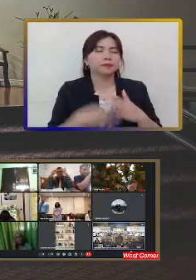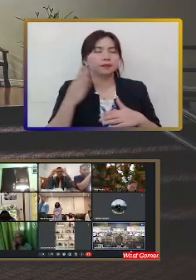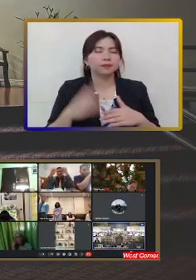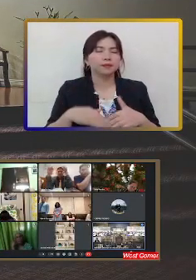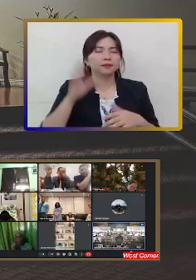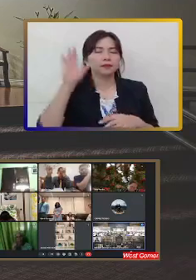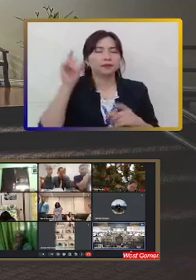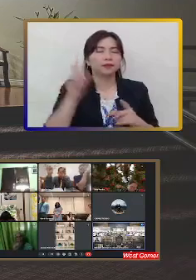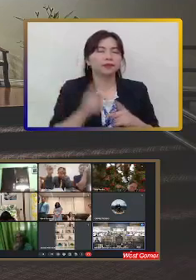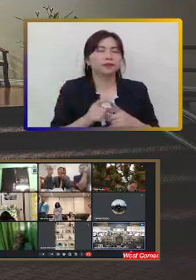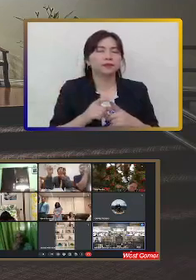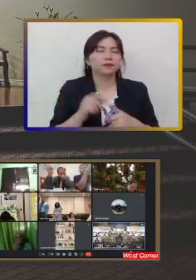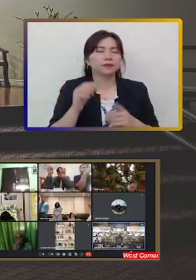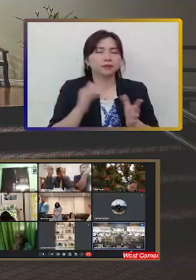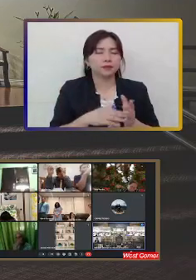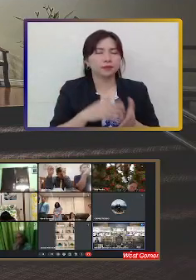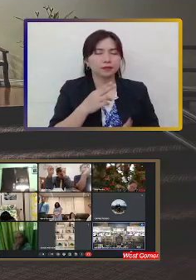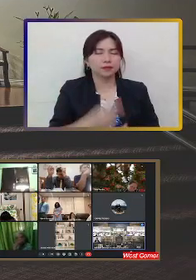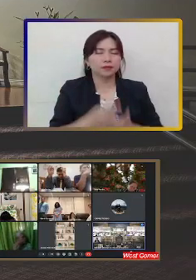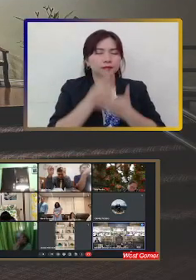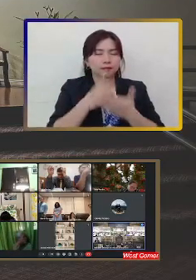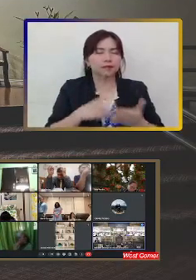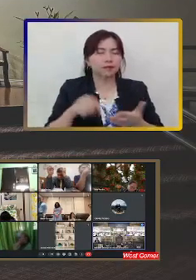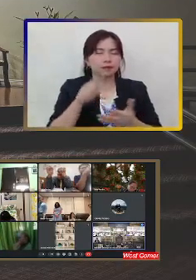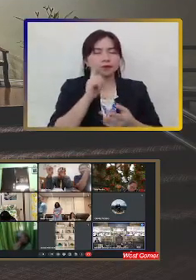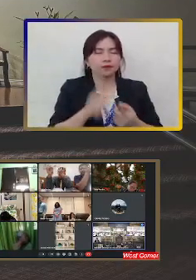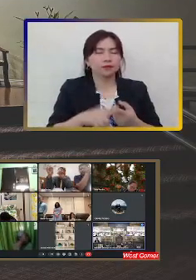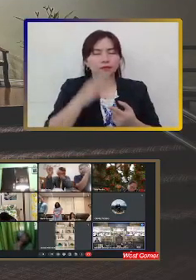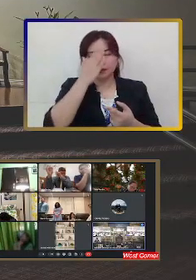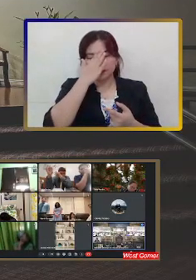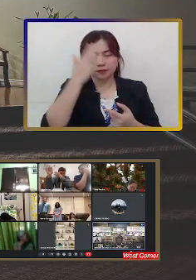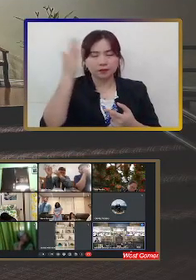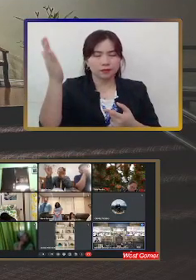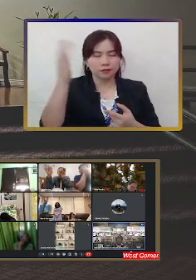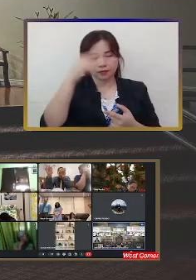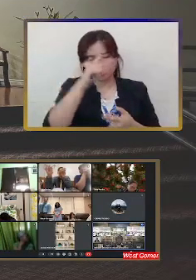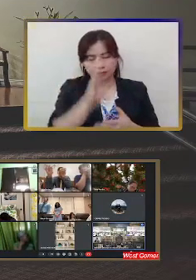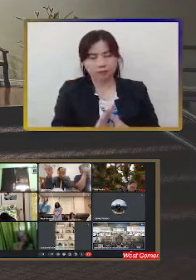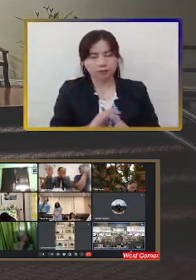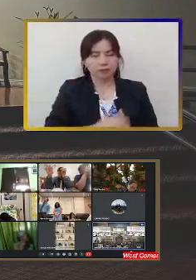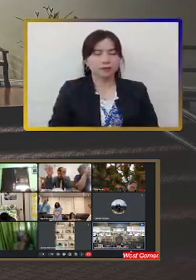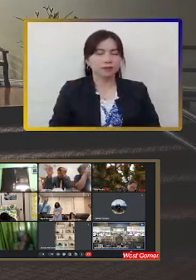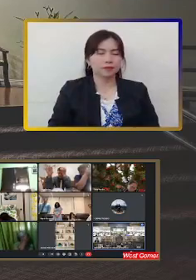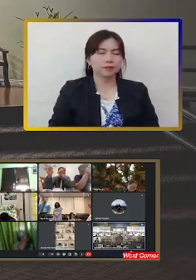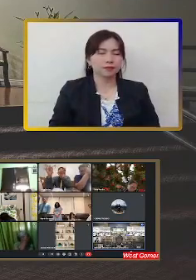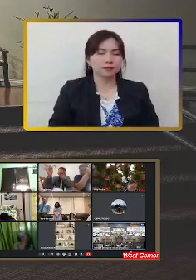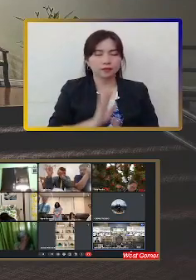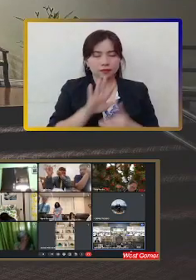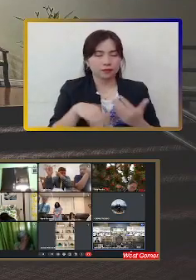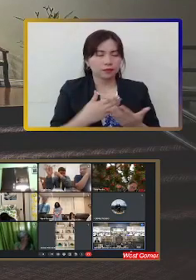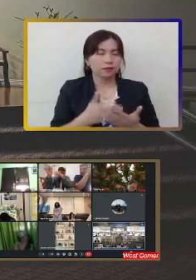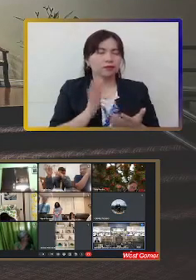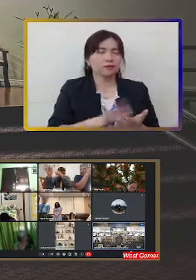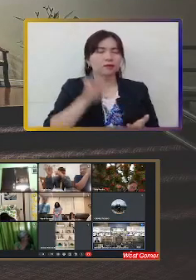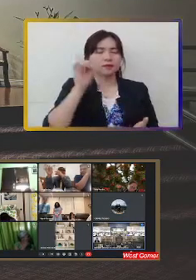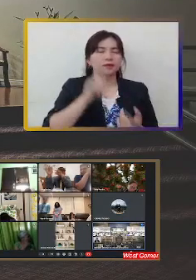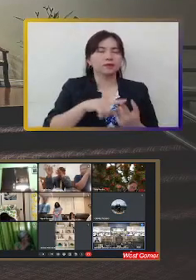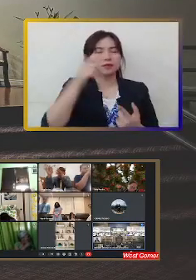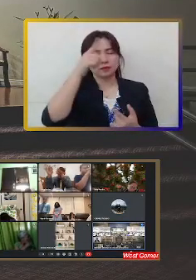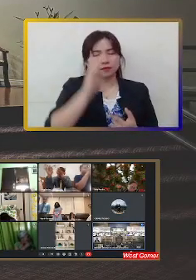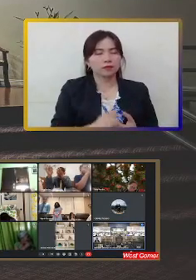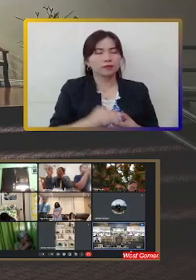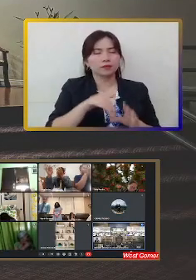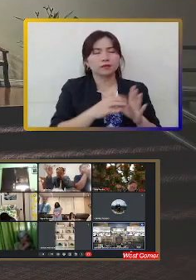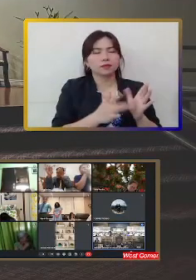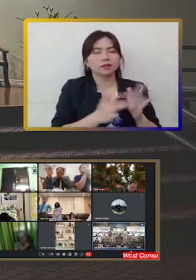pamaran help us to recognize you to acknowledge you and to live you Oh God all the glory belongs to you God in Jesus